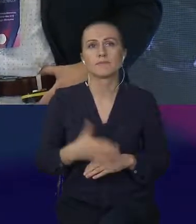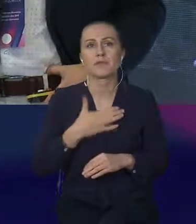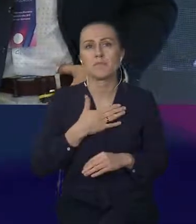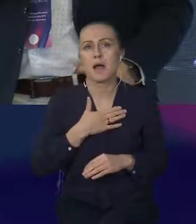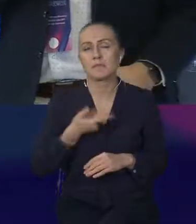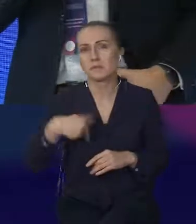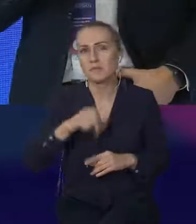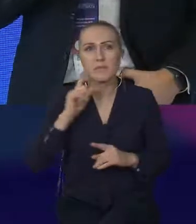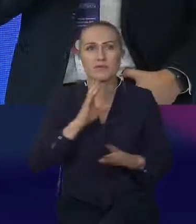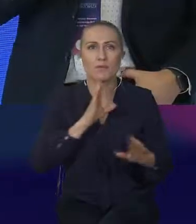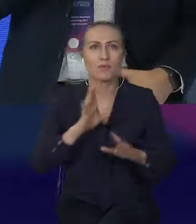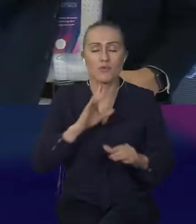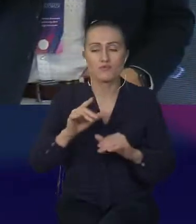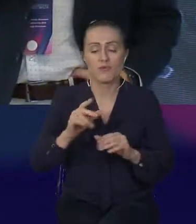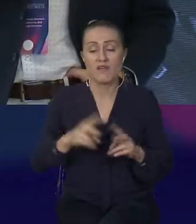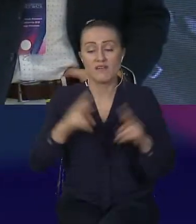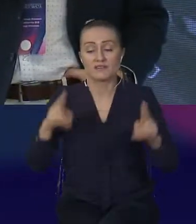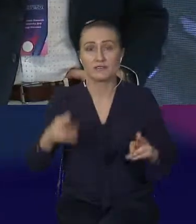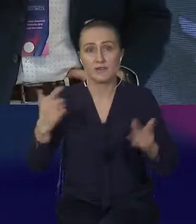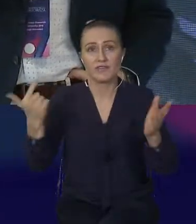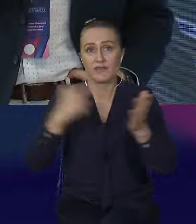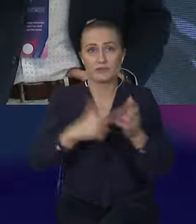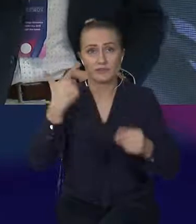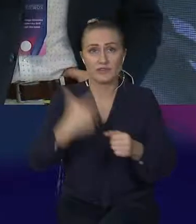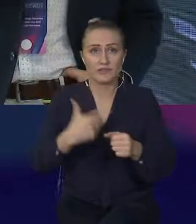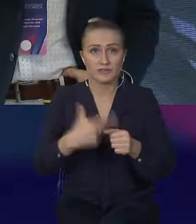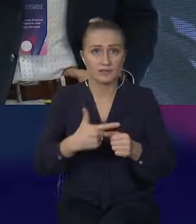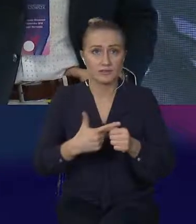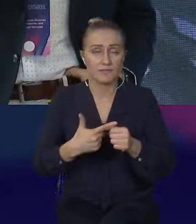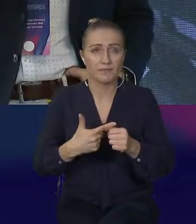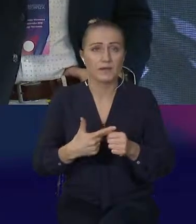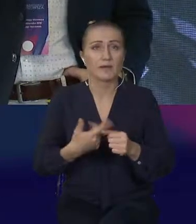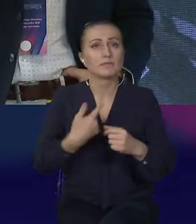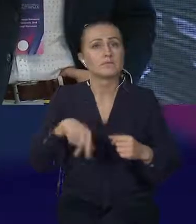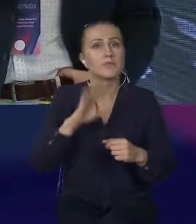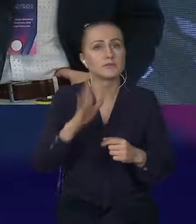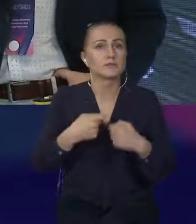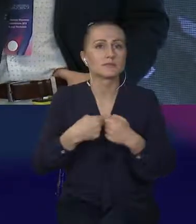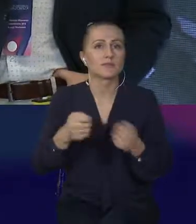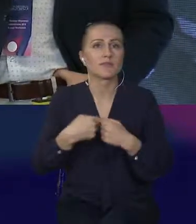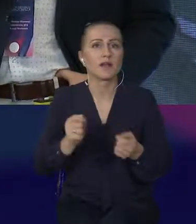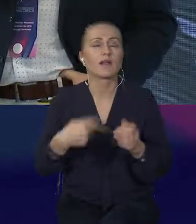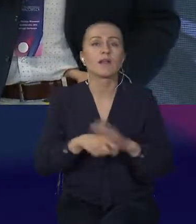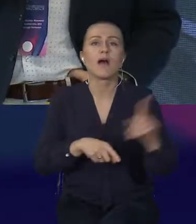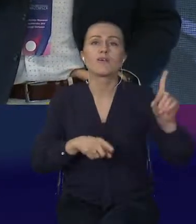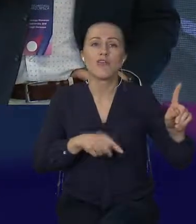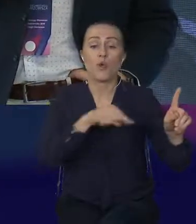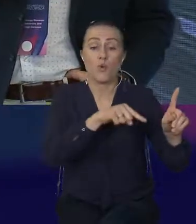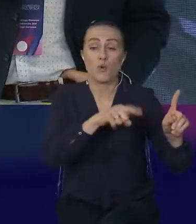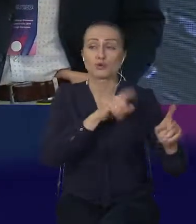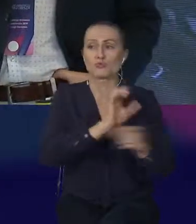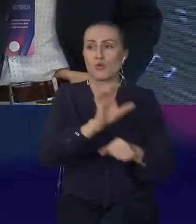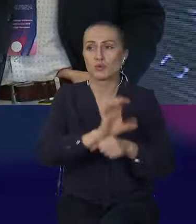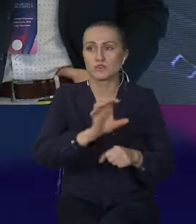prawdopodobnie już w sezonie 2020 rowerowym będziemy sprzedawać do jednego z producentów